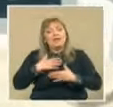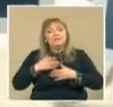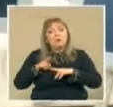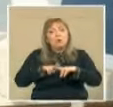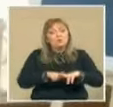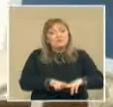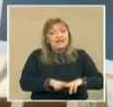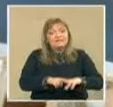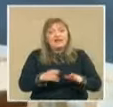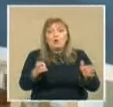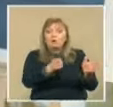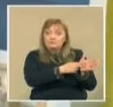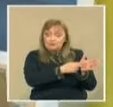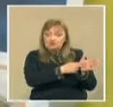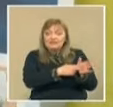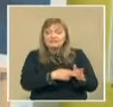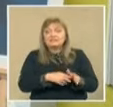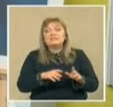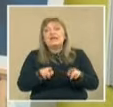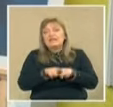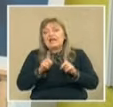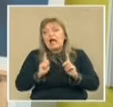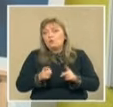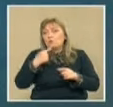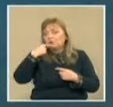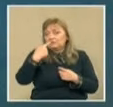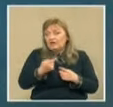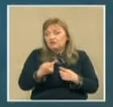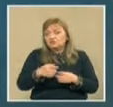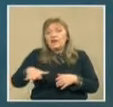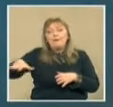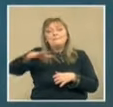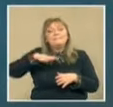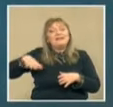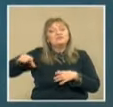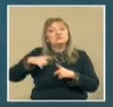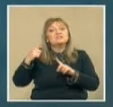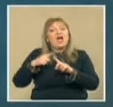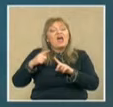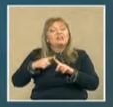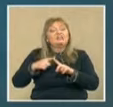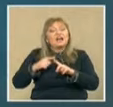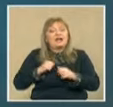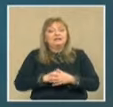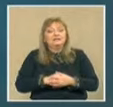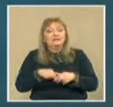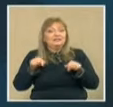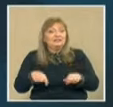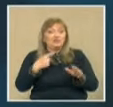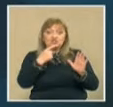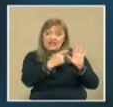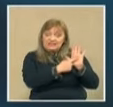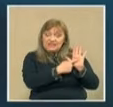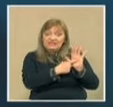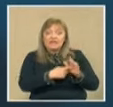останали отпечатъци, така ако може да се изразиме, дори в местност Траката могат да се видят. Към днешна дата китове